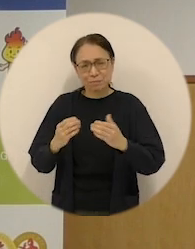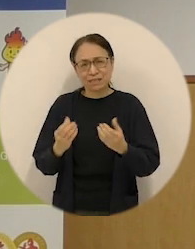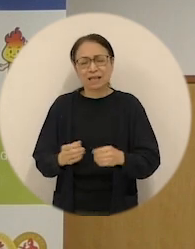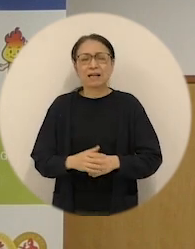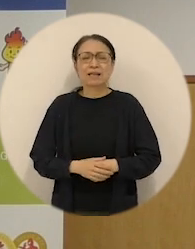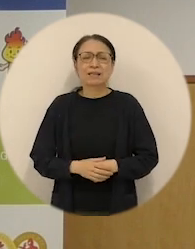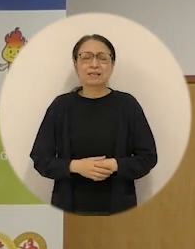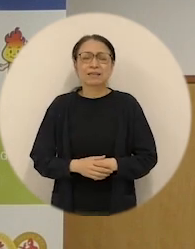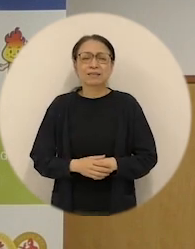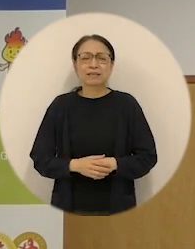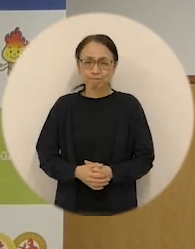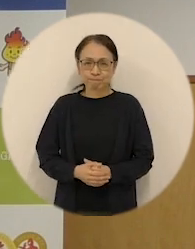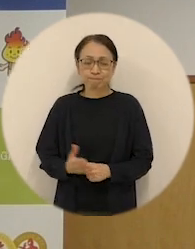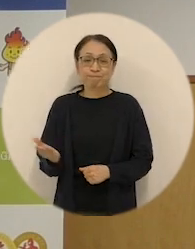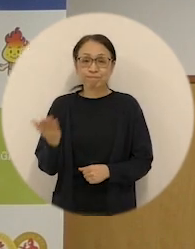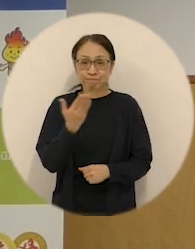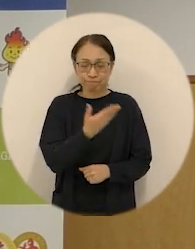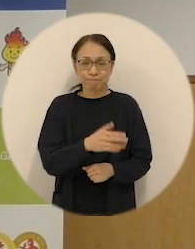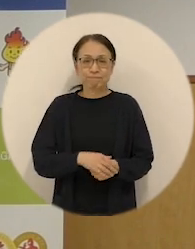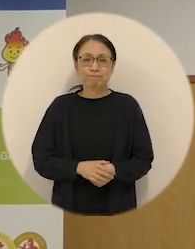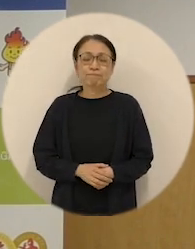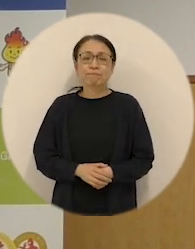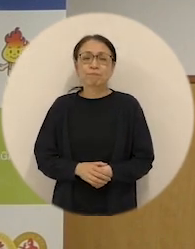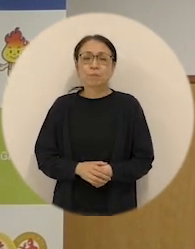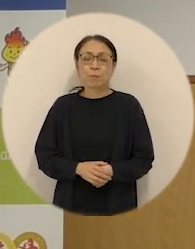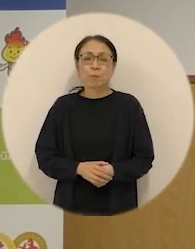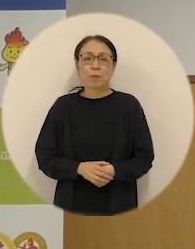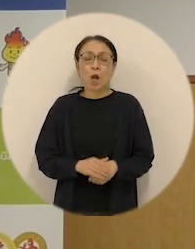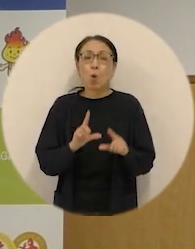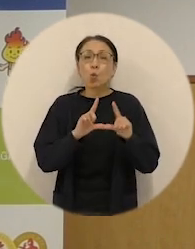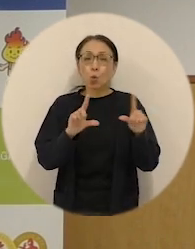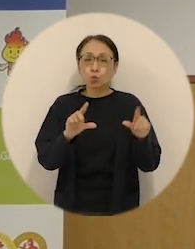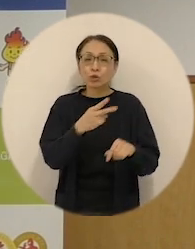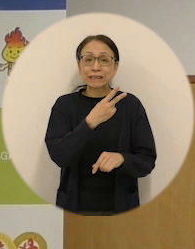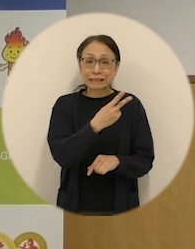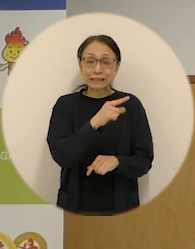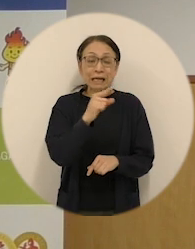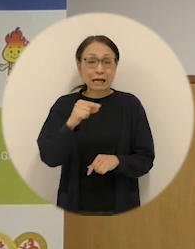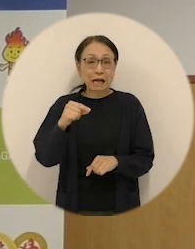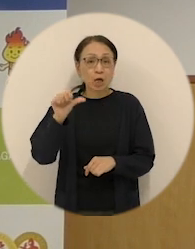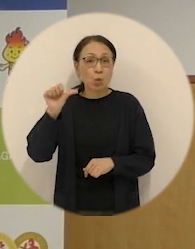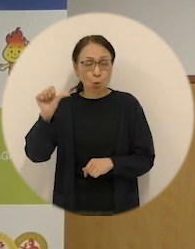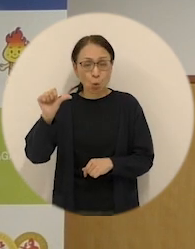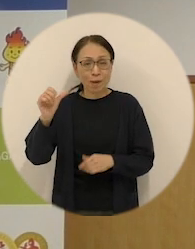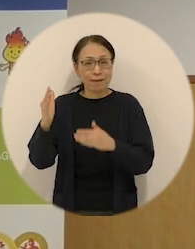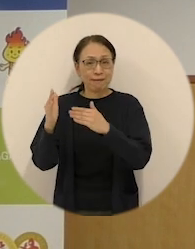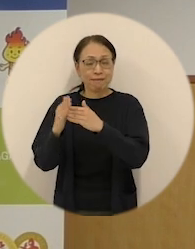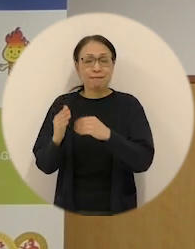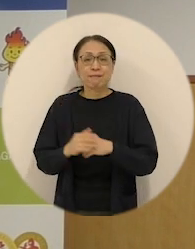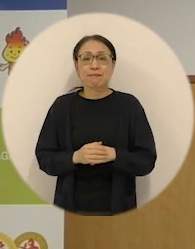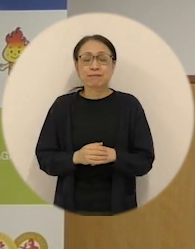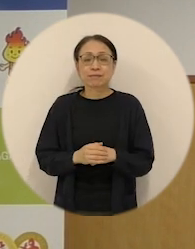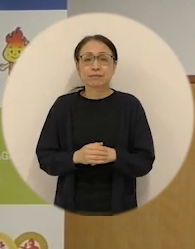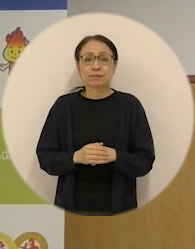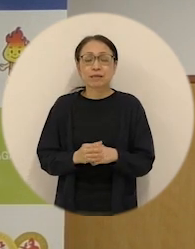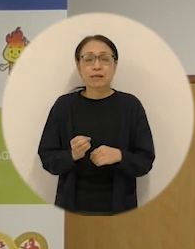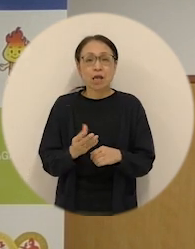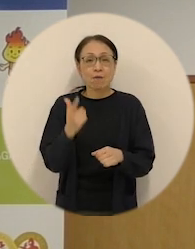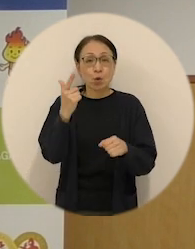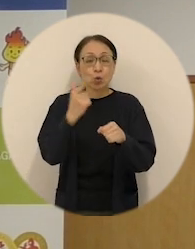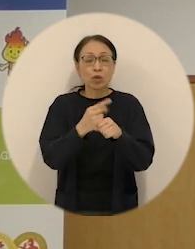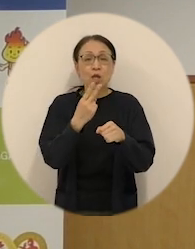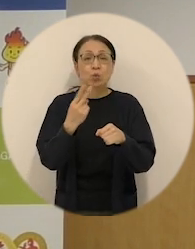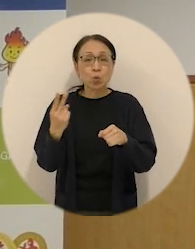。次に報告第2号から報告第5号までの令和6年